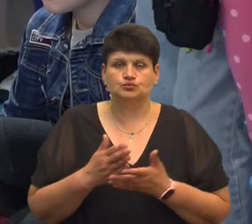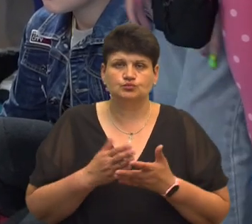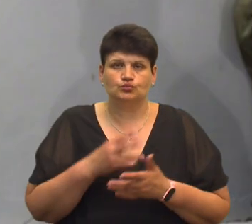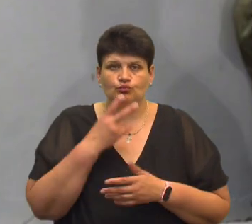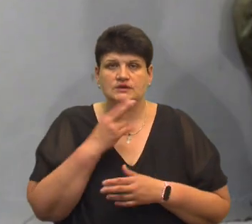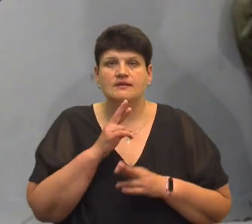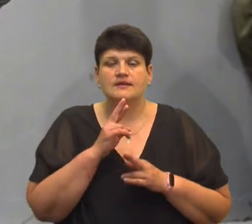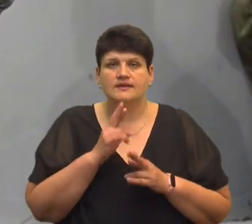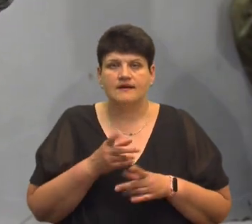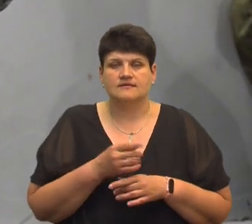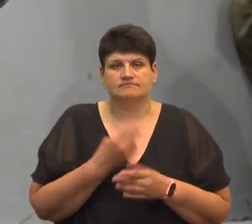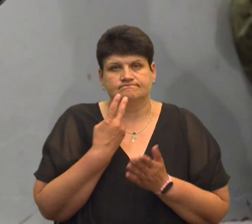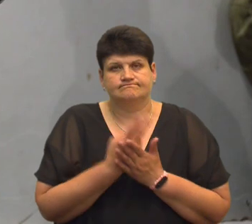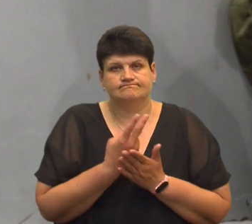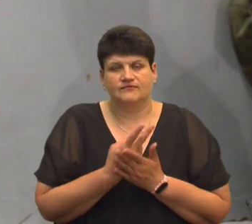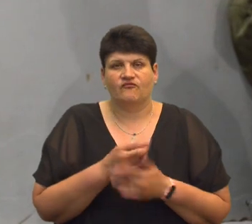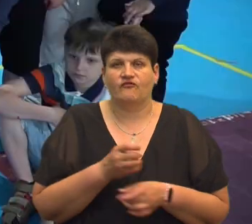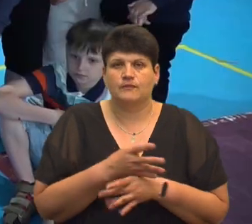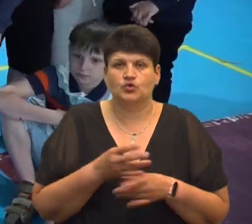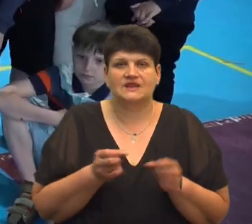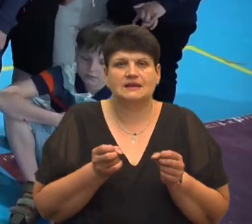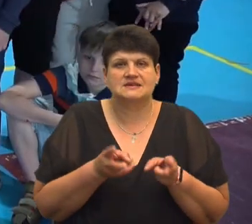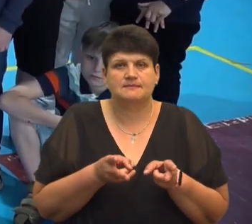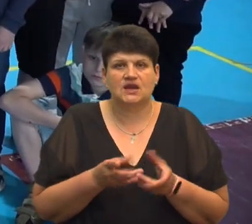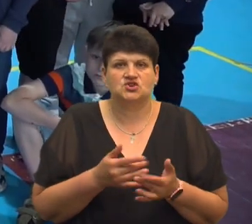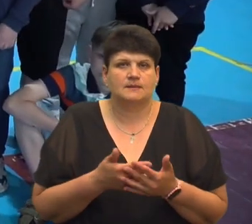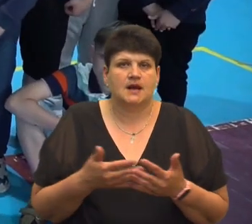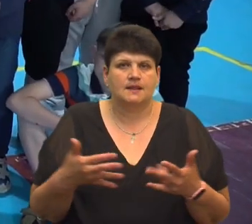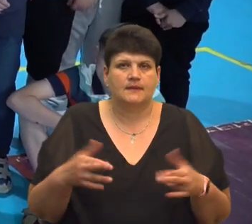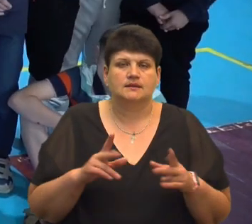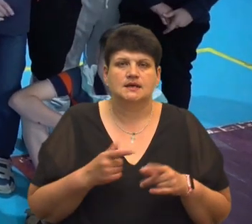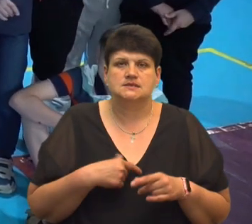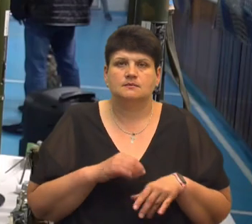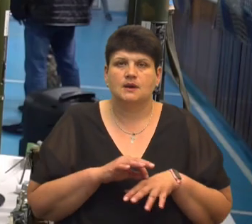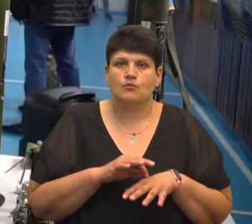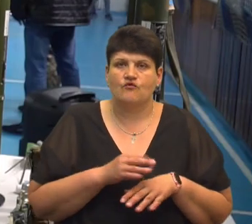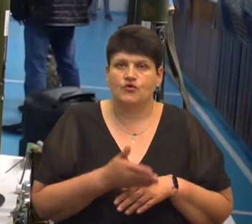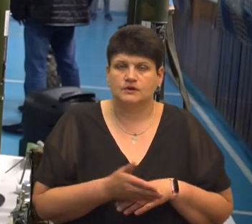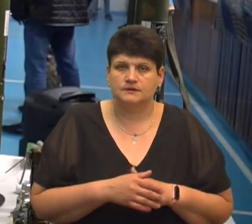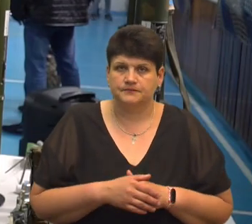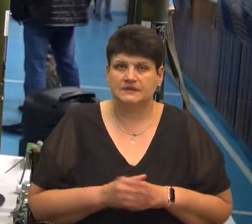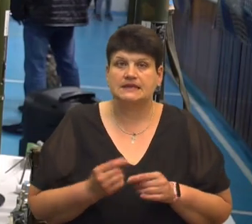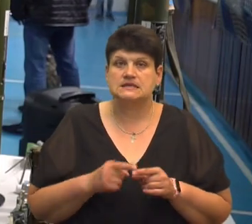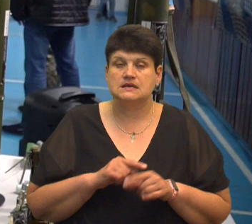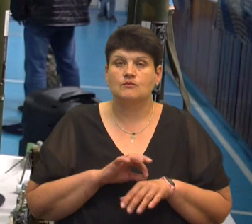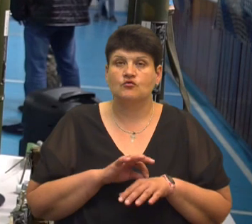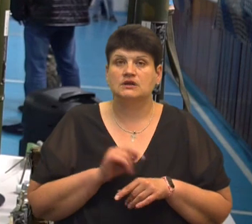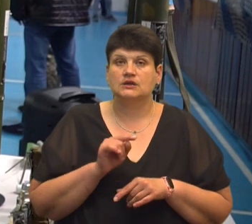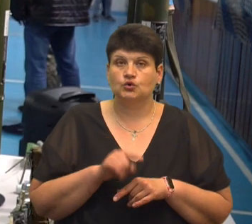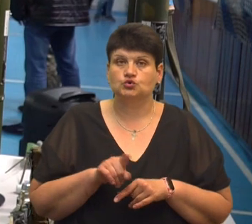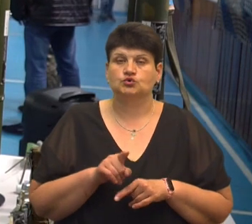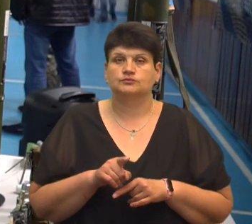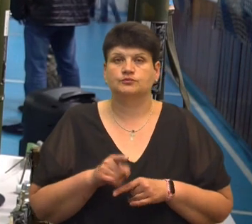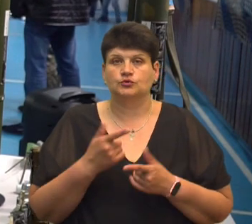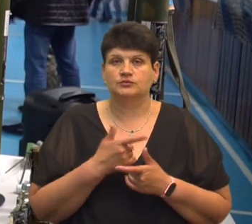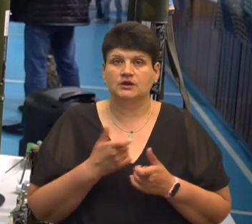виглядають вибухонебезпечні предмети та розповіли, як з ними поводитися. Така робота проводиться для того, щоб попередити їх про